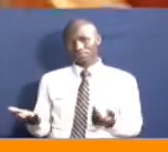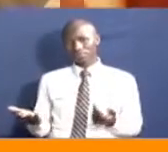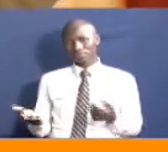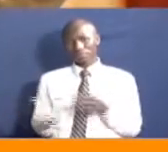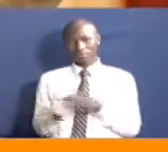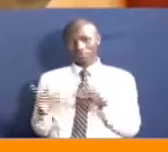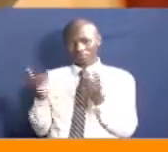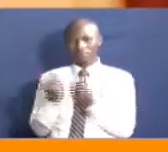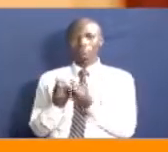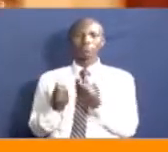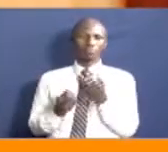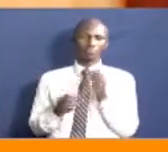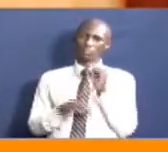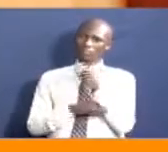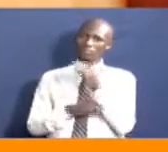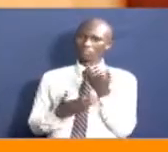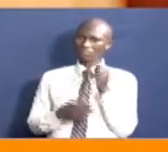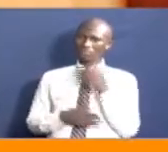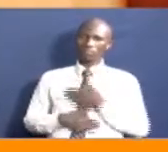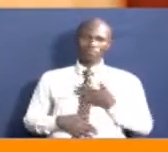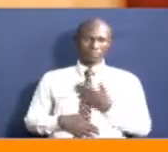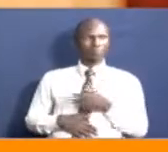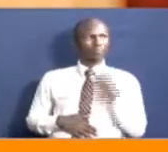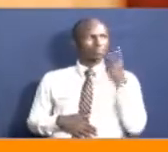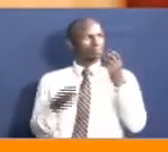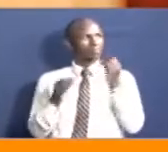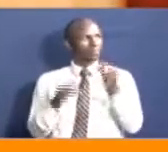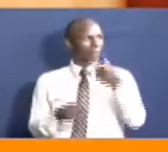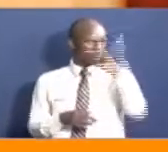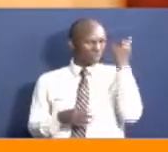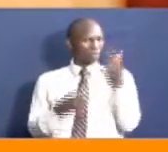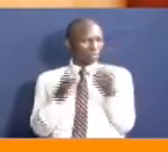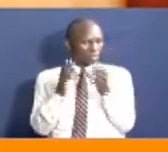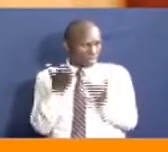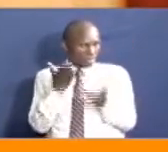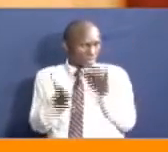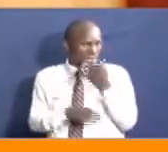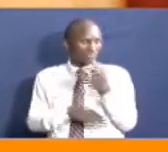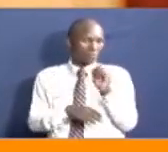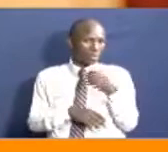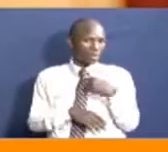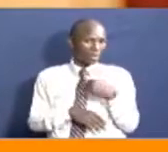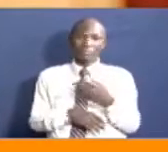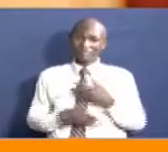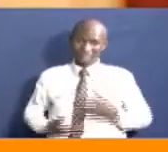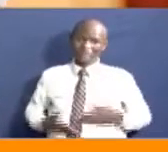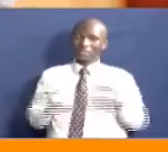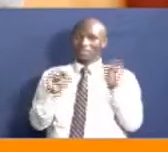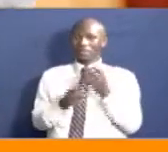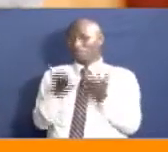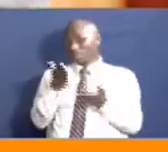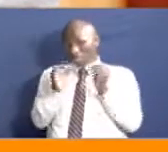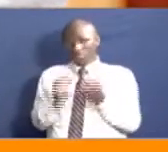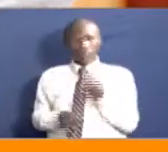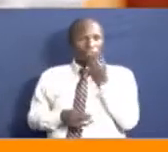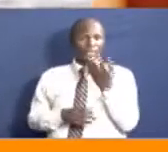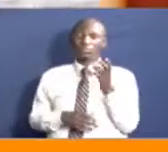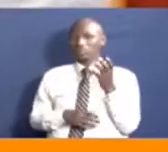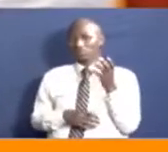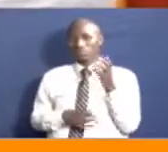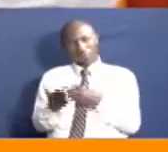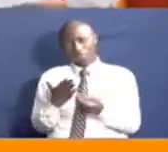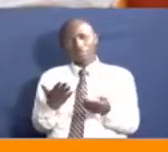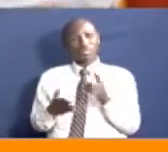state departments tungewauliza tu tafadhali waangalie, kwa sababu kunaonekana hapa kunaweza kuwa na njaa in case ya chakula